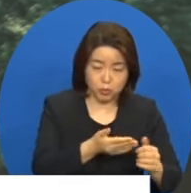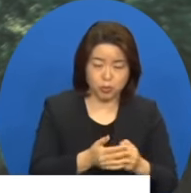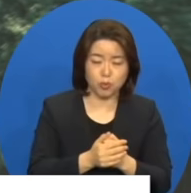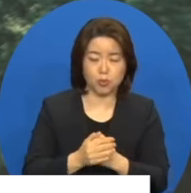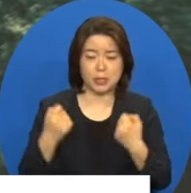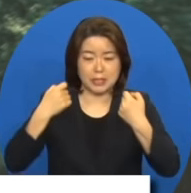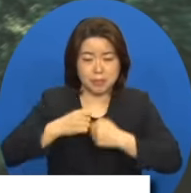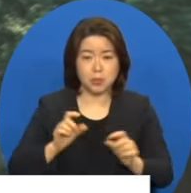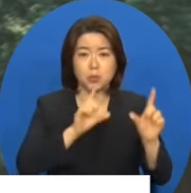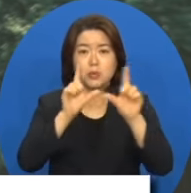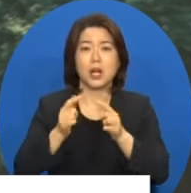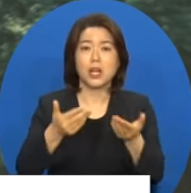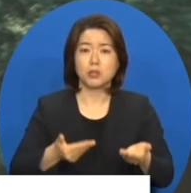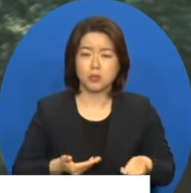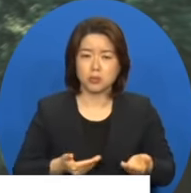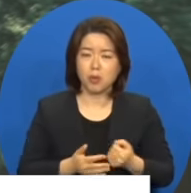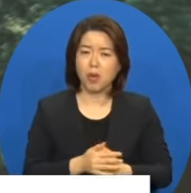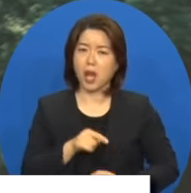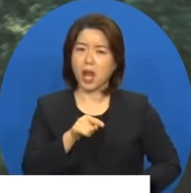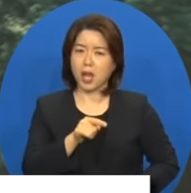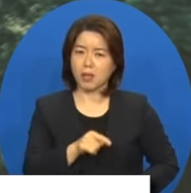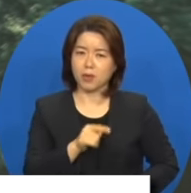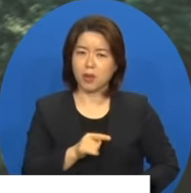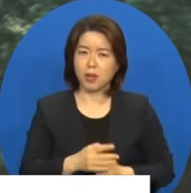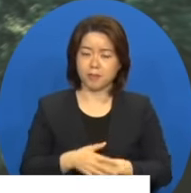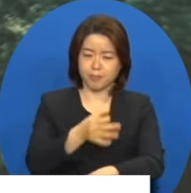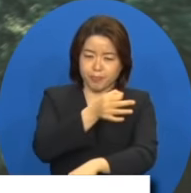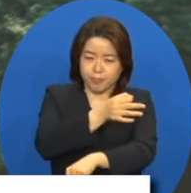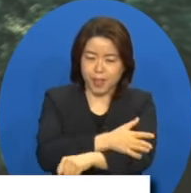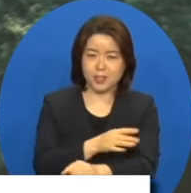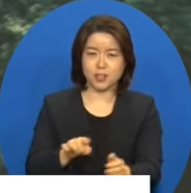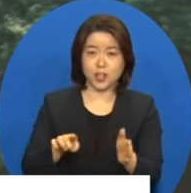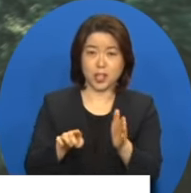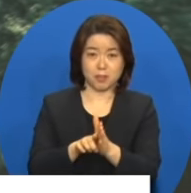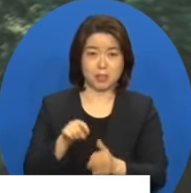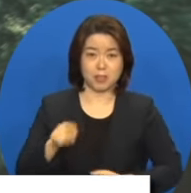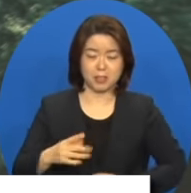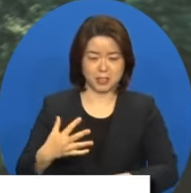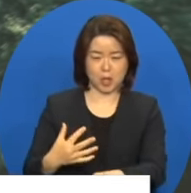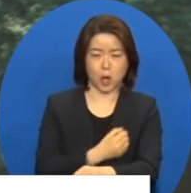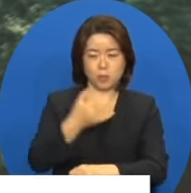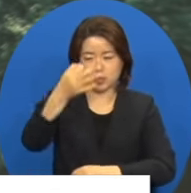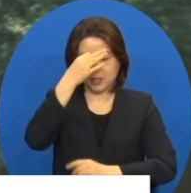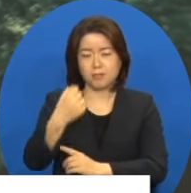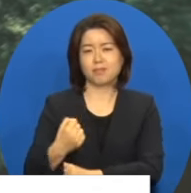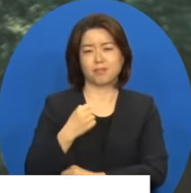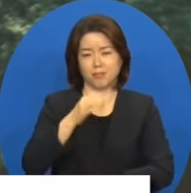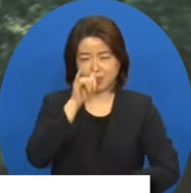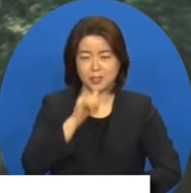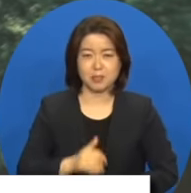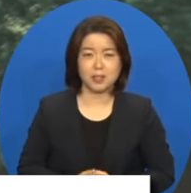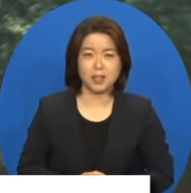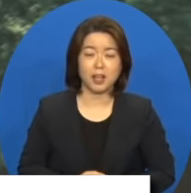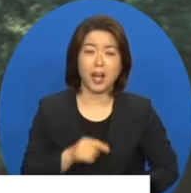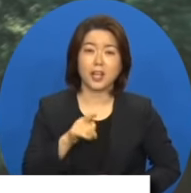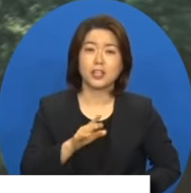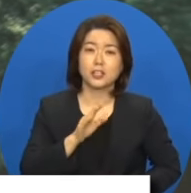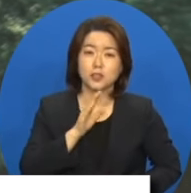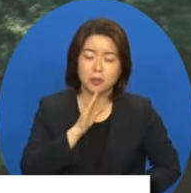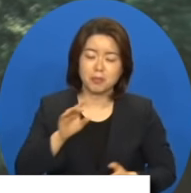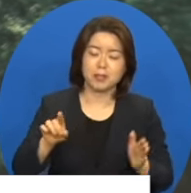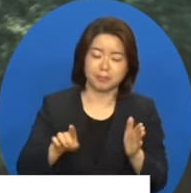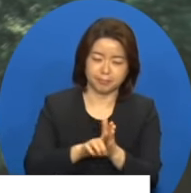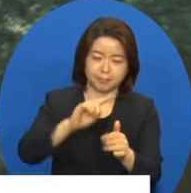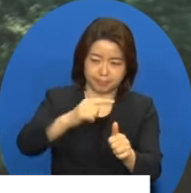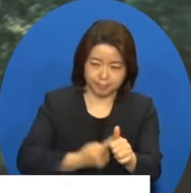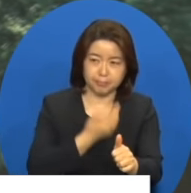살리신다. 이것을 아주 단순하게 믿는 것은 엄청난 능력입니다. 이것이 정말 믿어지는